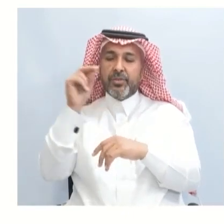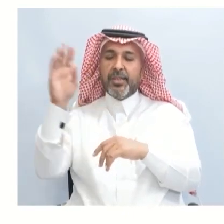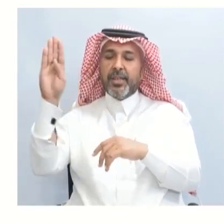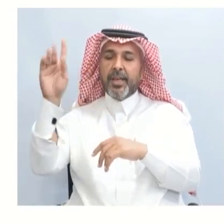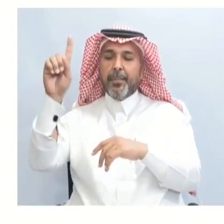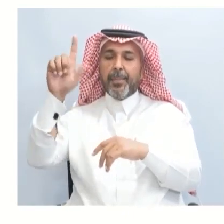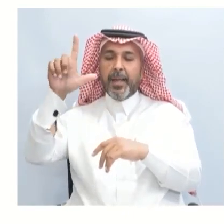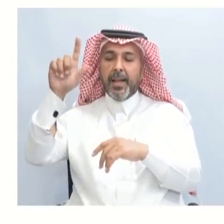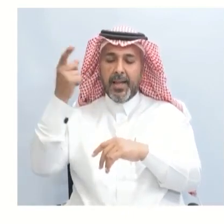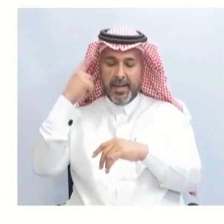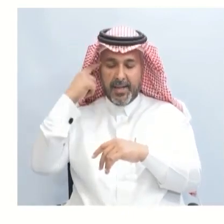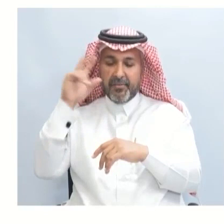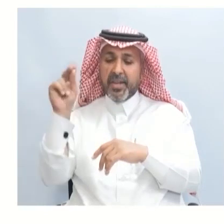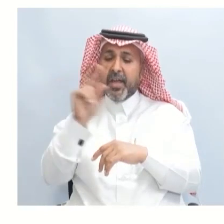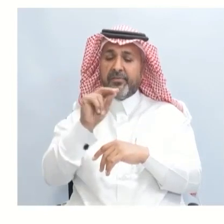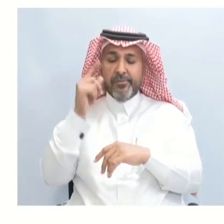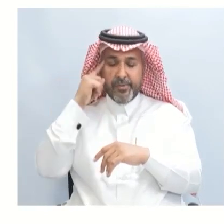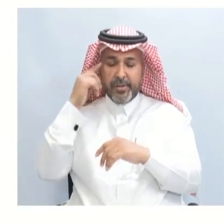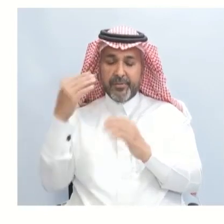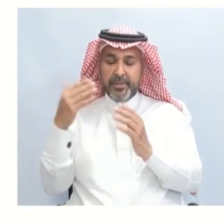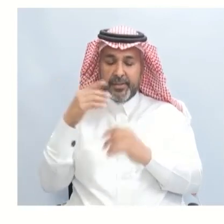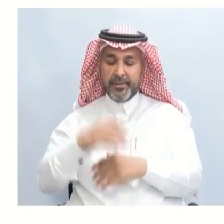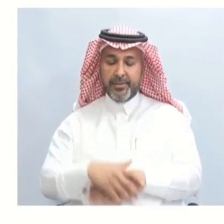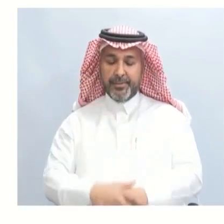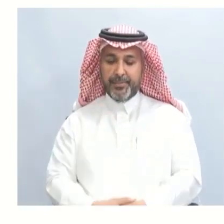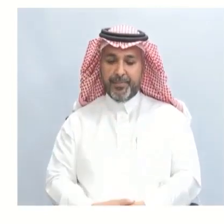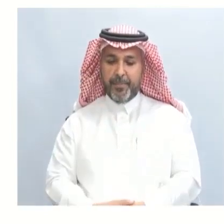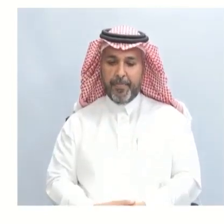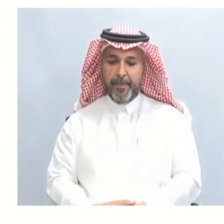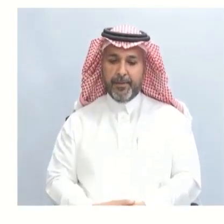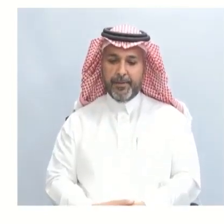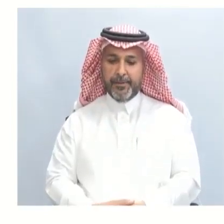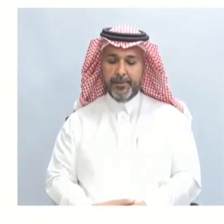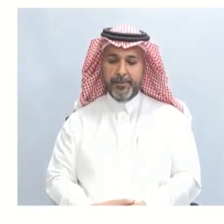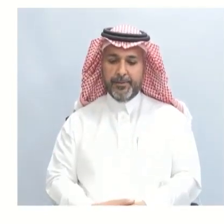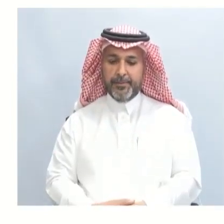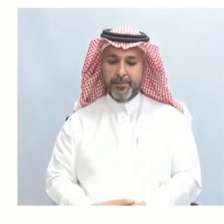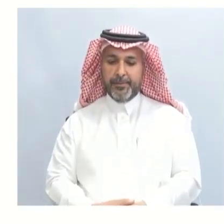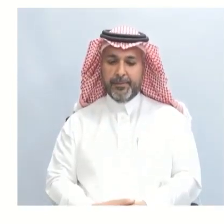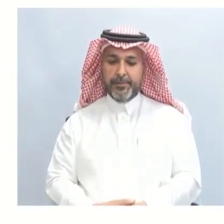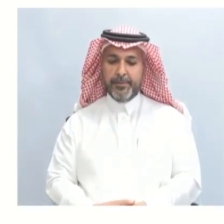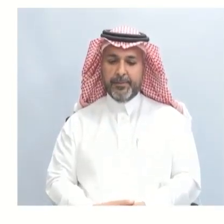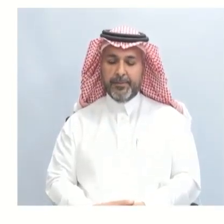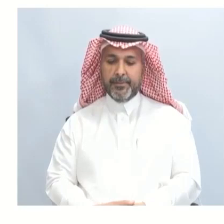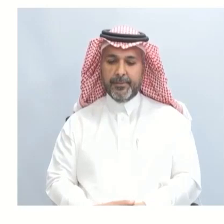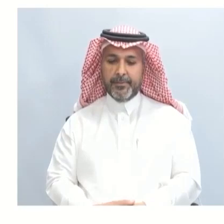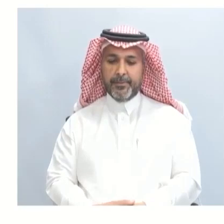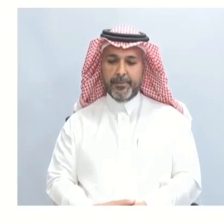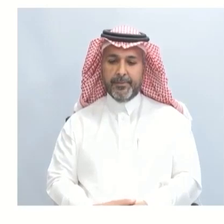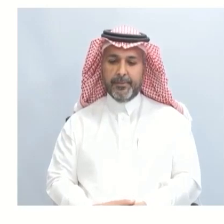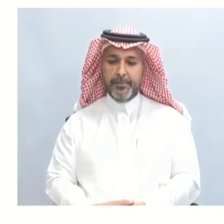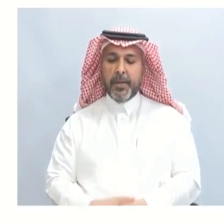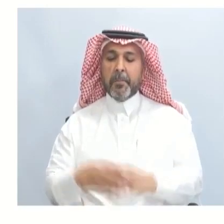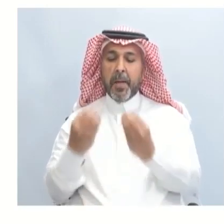ممتاز نفس نتائج كبلر لذلك نقول دائما قانون نيوتن الرابع وقانون نيوتن الرابع وقوانين كيبلر